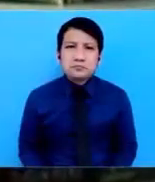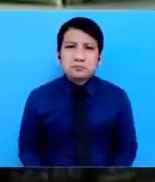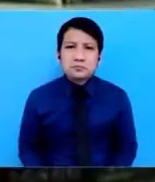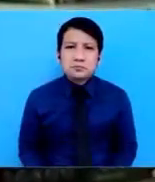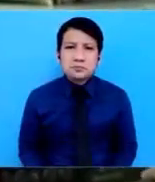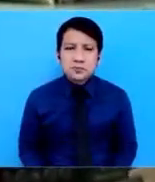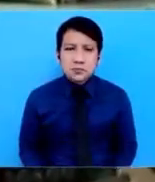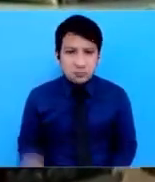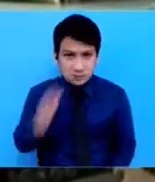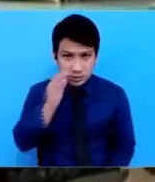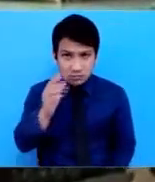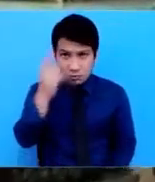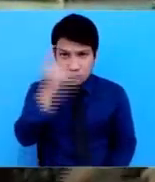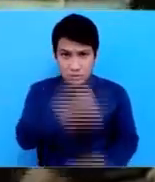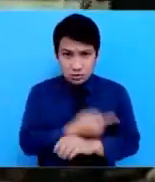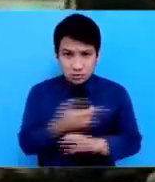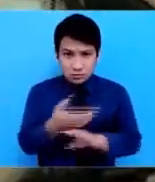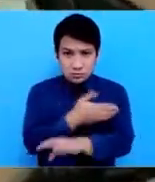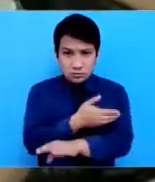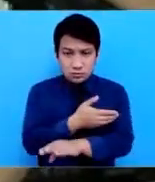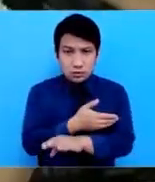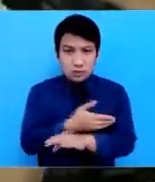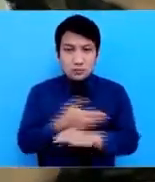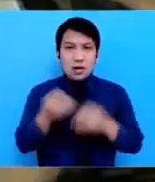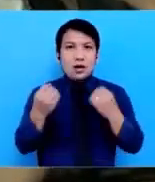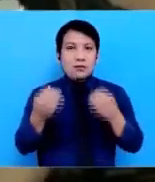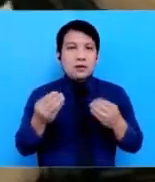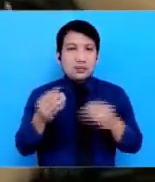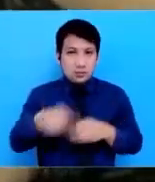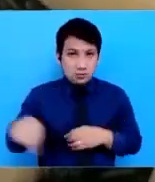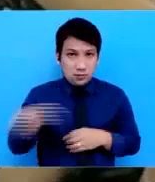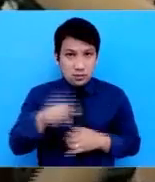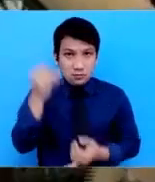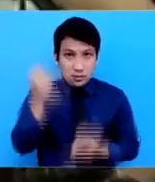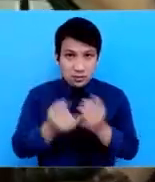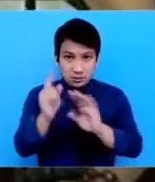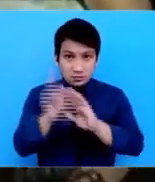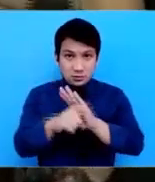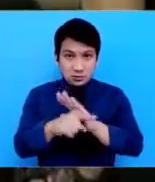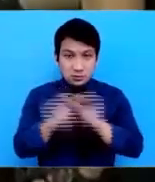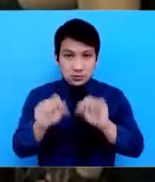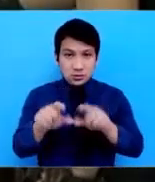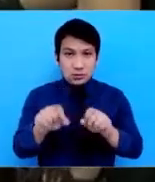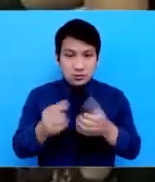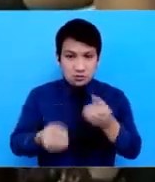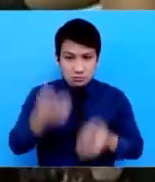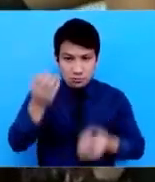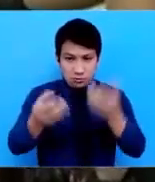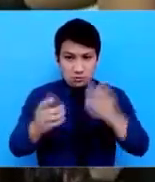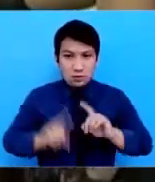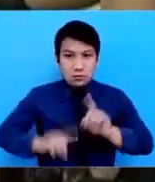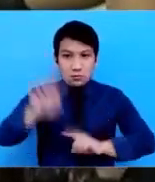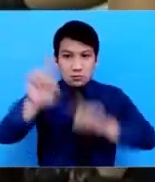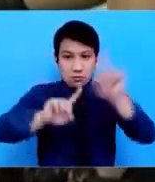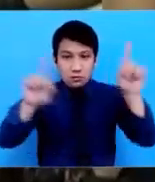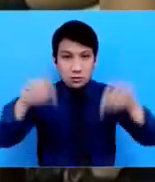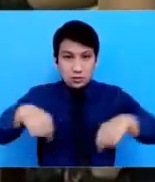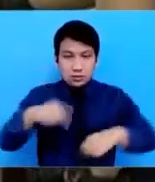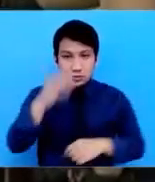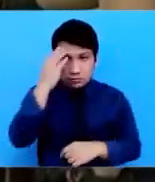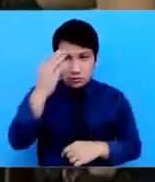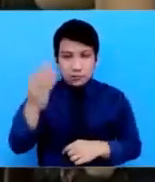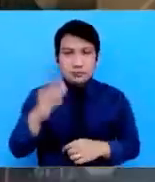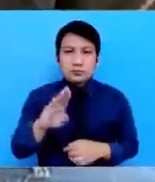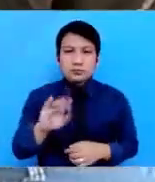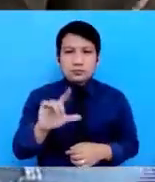Cheryl, isang araw bago ngayon New Year sa Lubong, marami na yung mga last minute shoppers ng mga paputok at pailaw rito sa Bukawi, Bulacan.